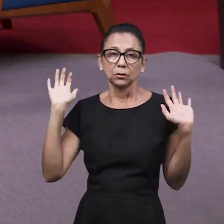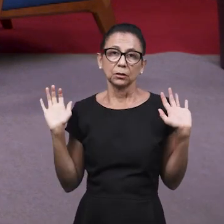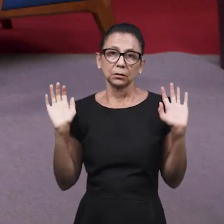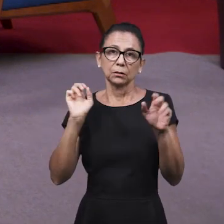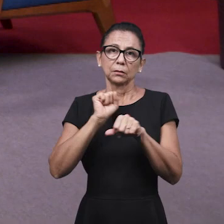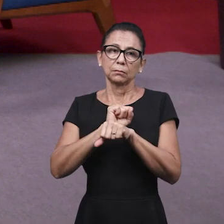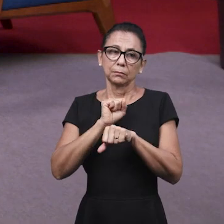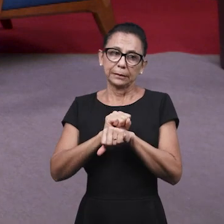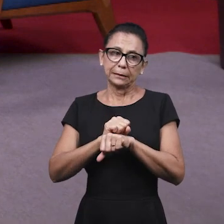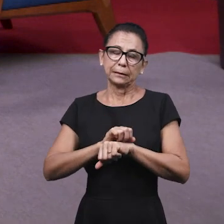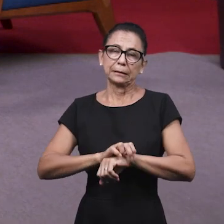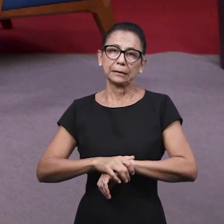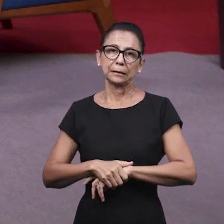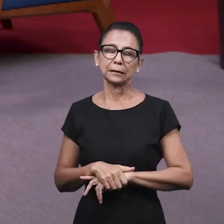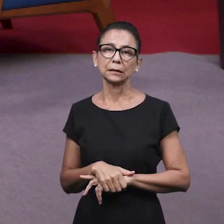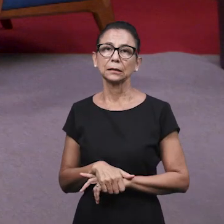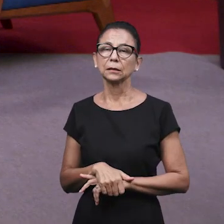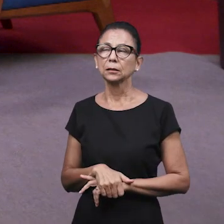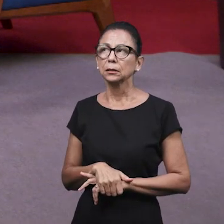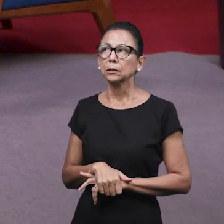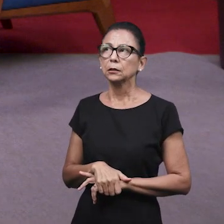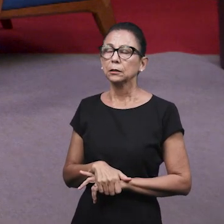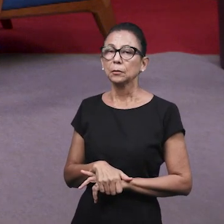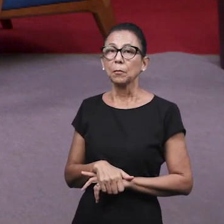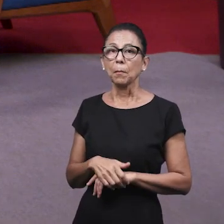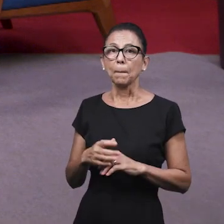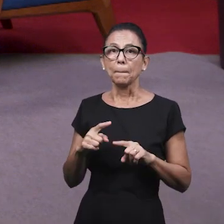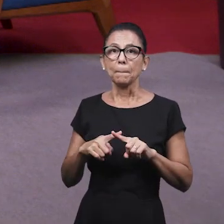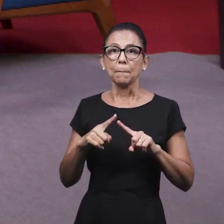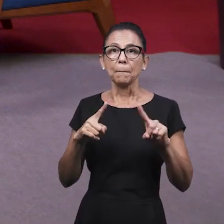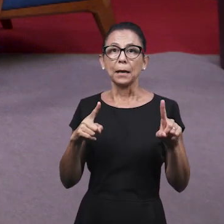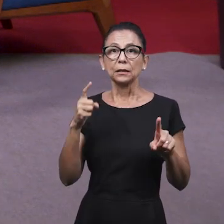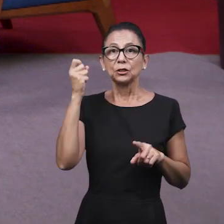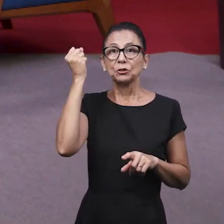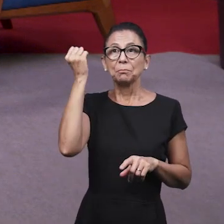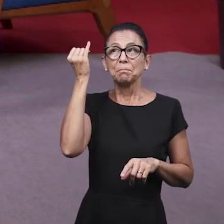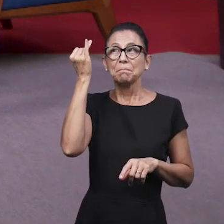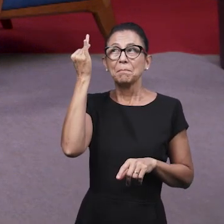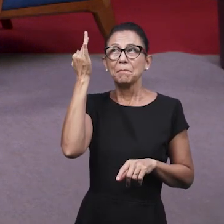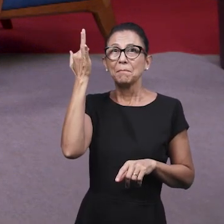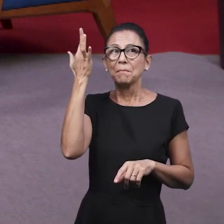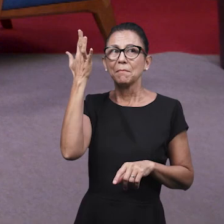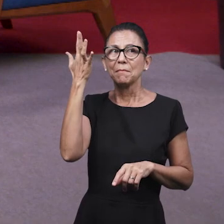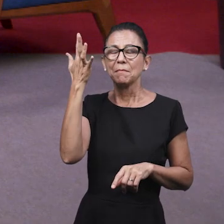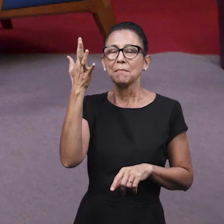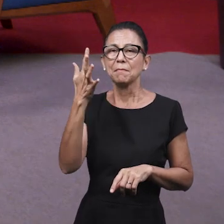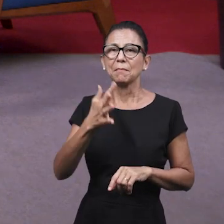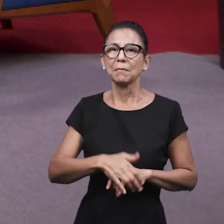sa décision. Non, au petit matin, il dit, on va adorer.